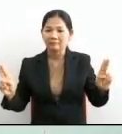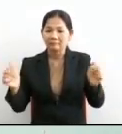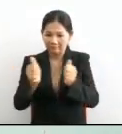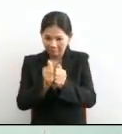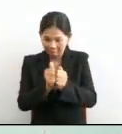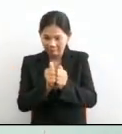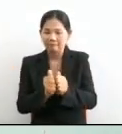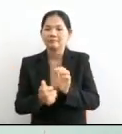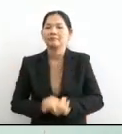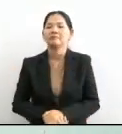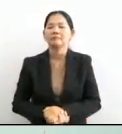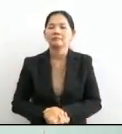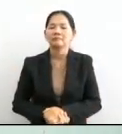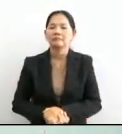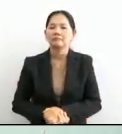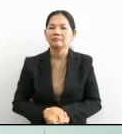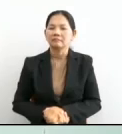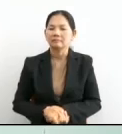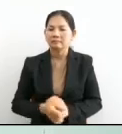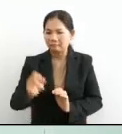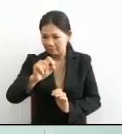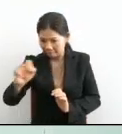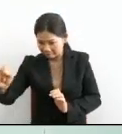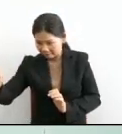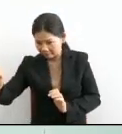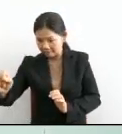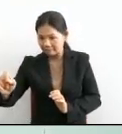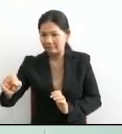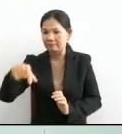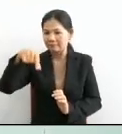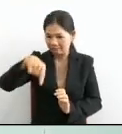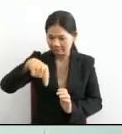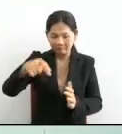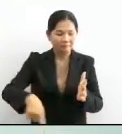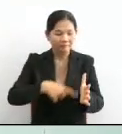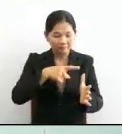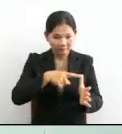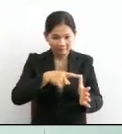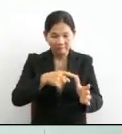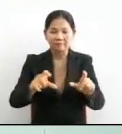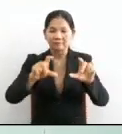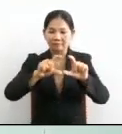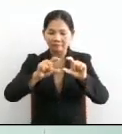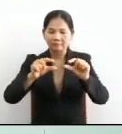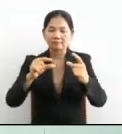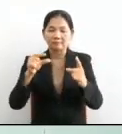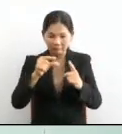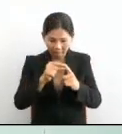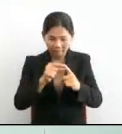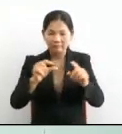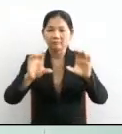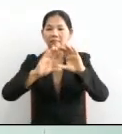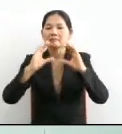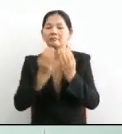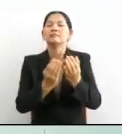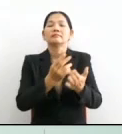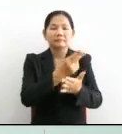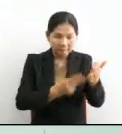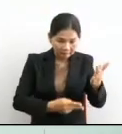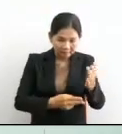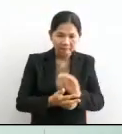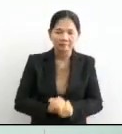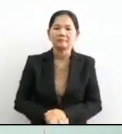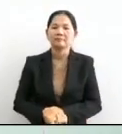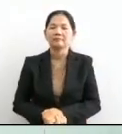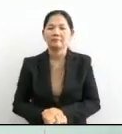kê sở xế chà đôi mặt đạch tờ chà hai thân áp bìa viết chí ở vầy chà cạp